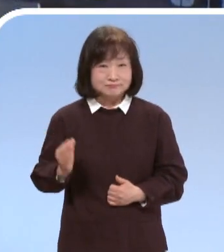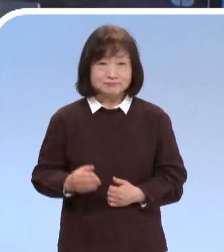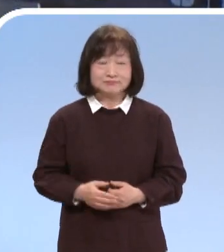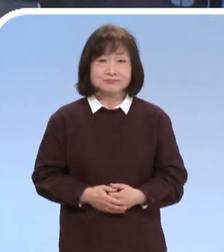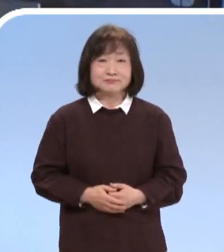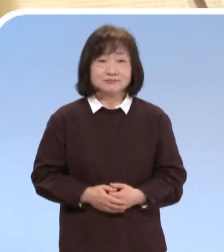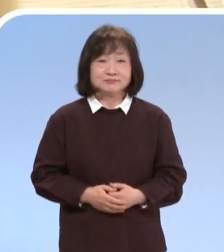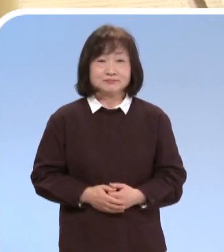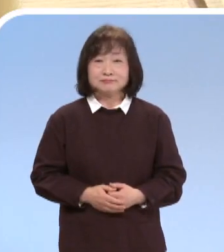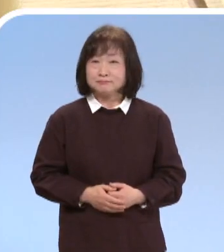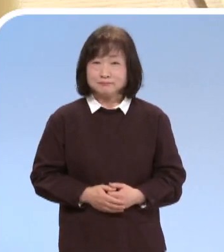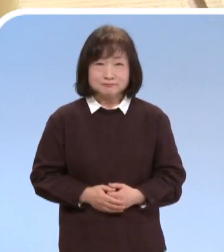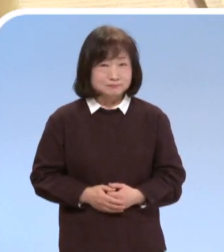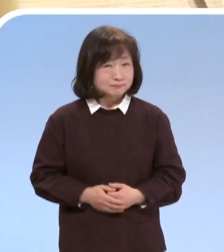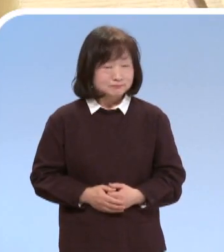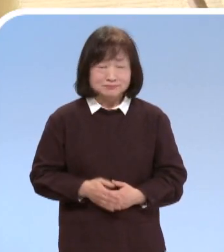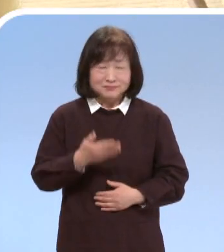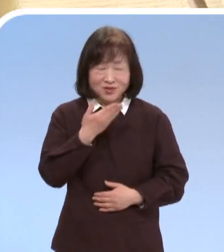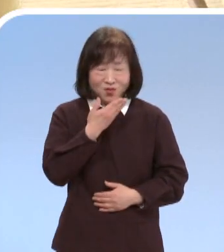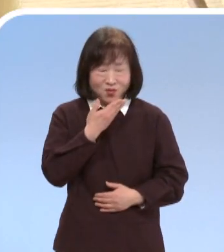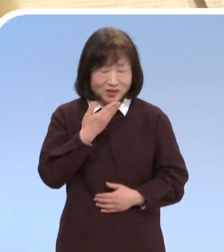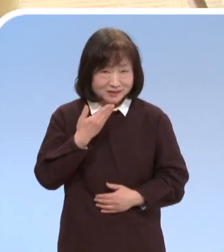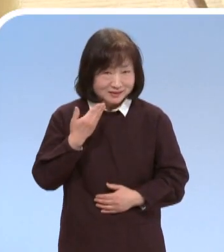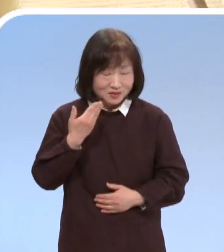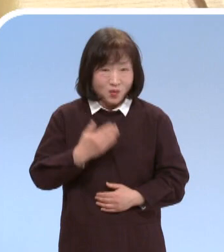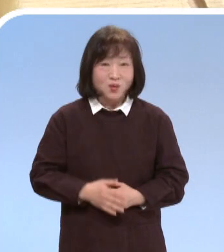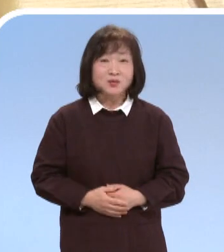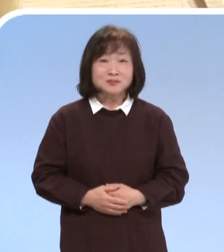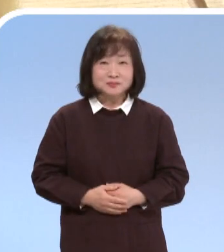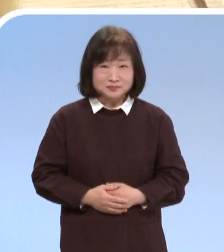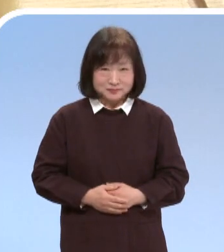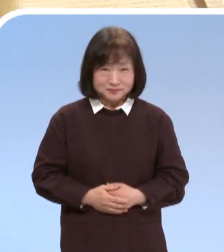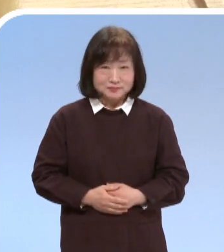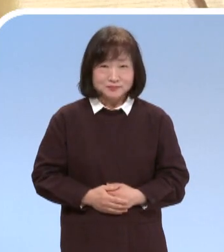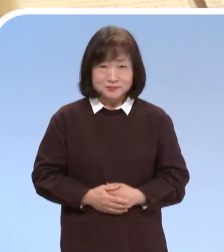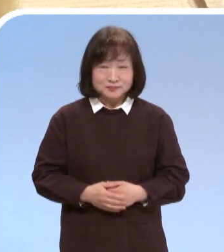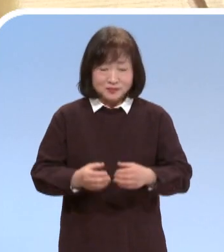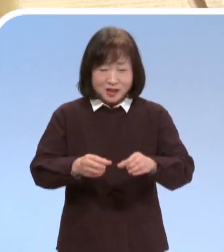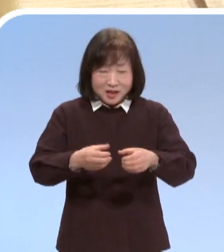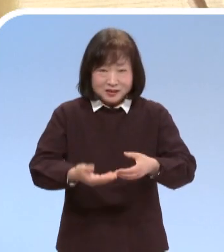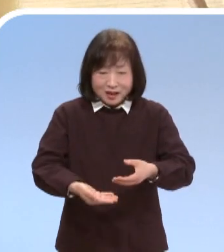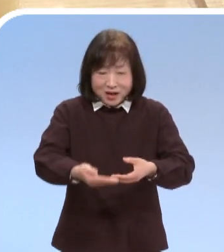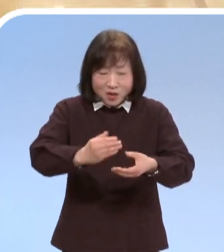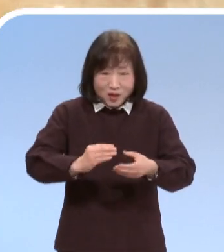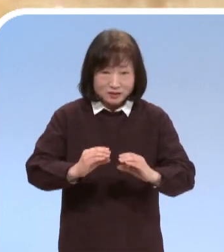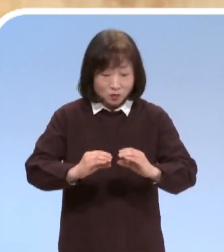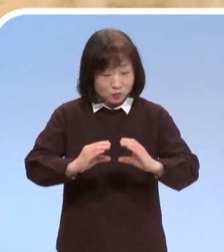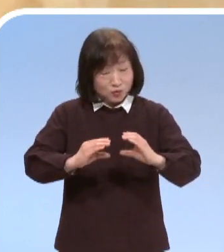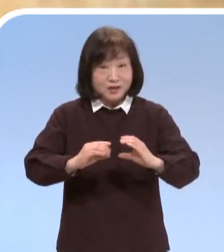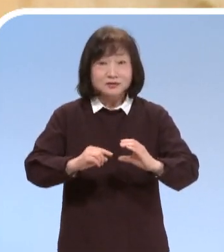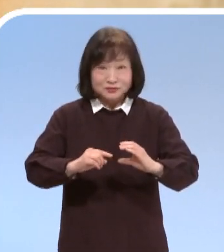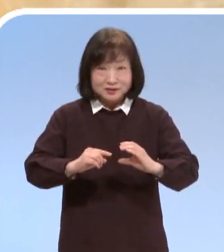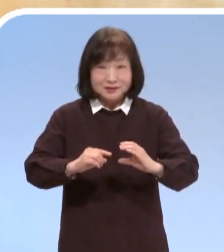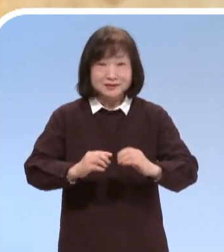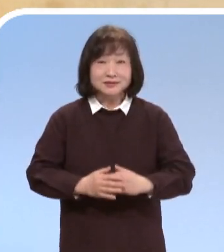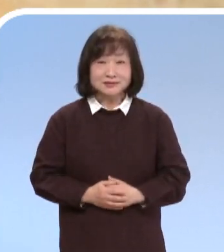。 わあ、すっごく美味しそう。そして卵焼きが分厚い。